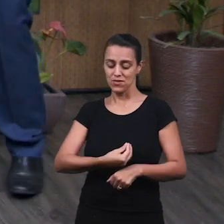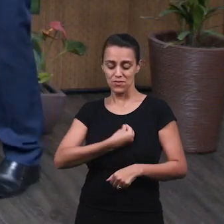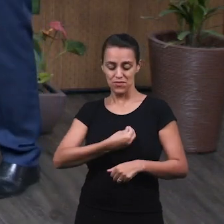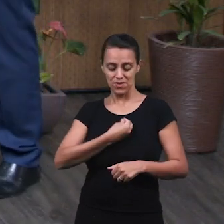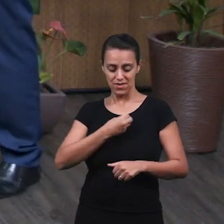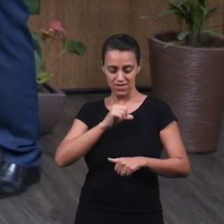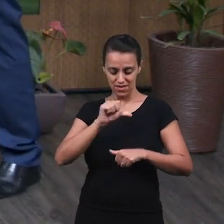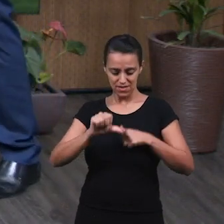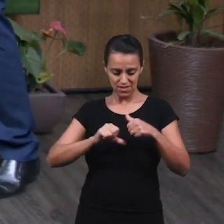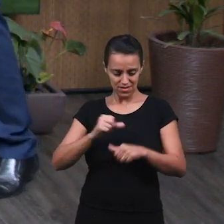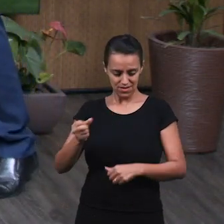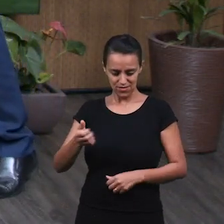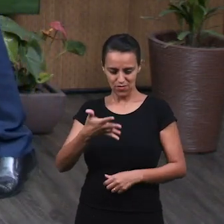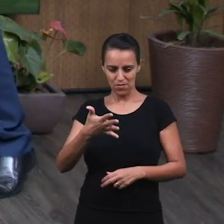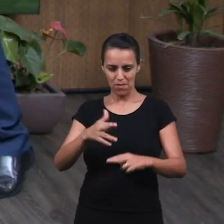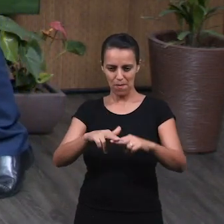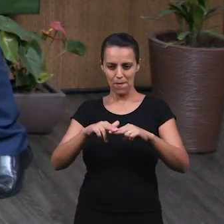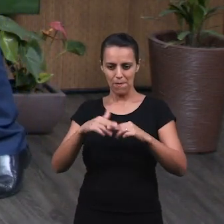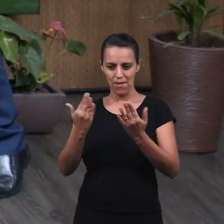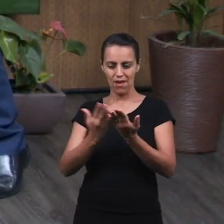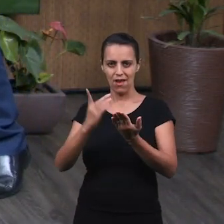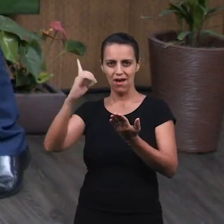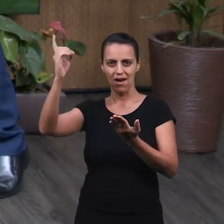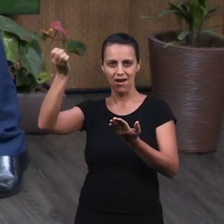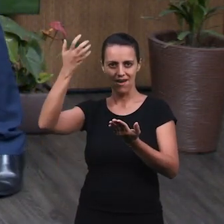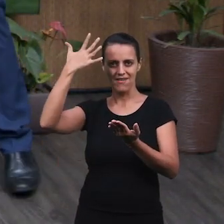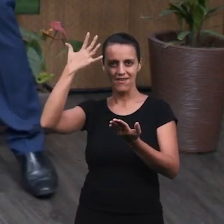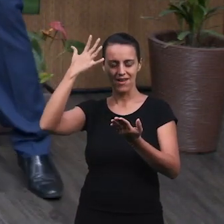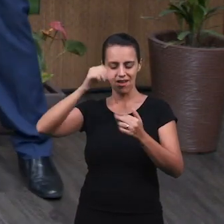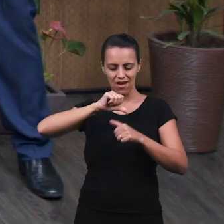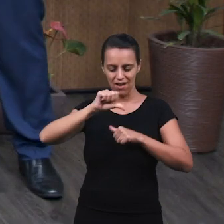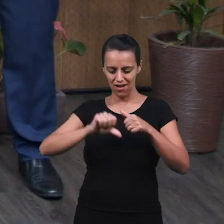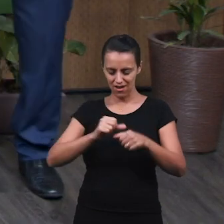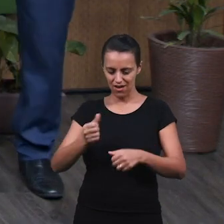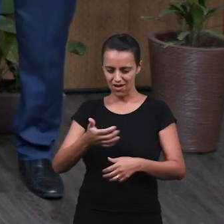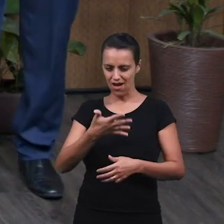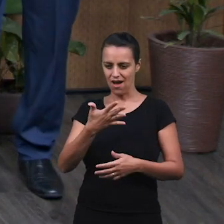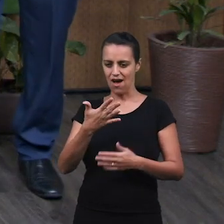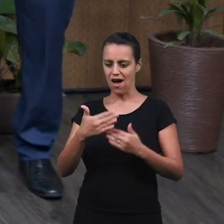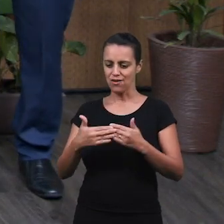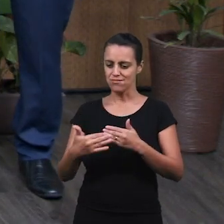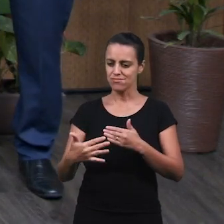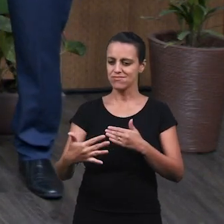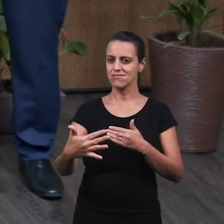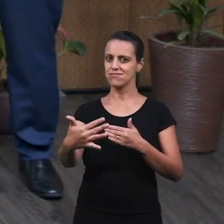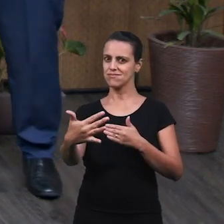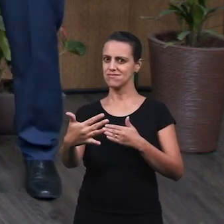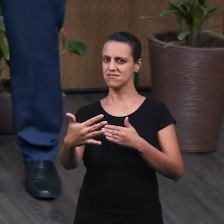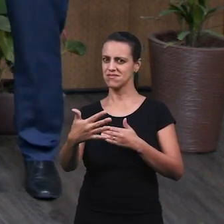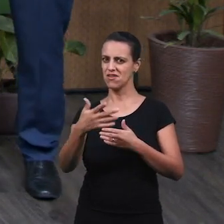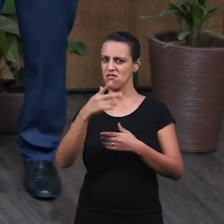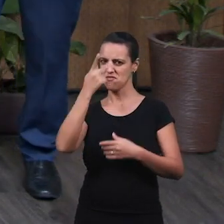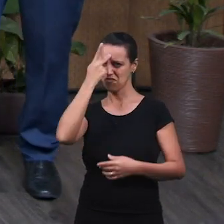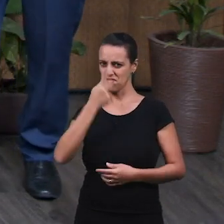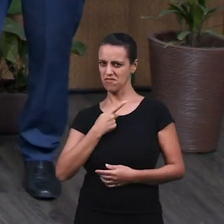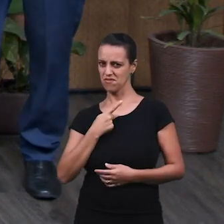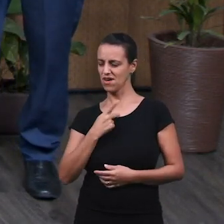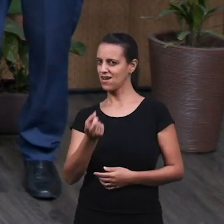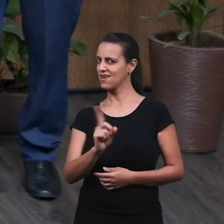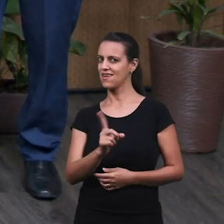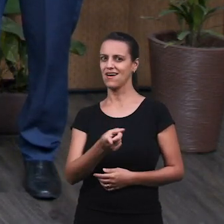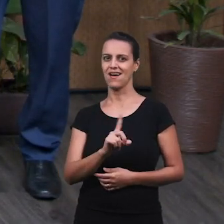l'homme, il passe à vivre non plus selon sa volonté, mais selon la volonté de